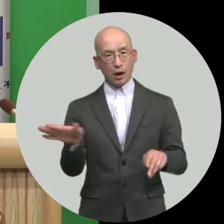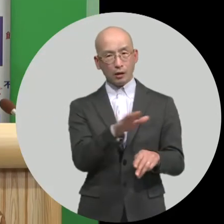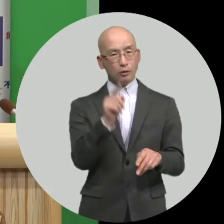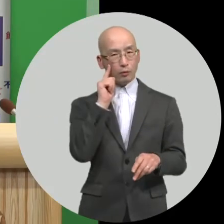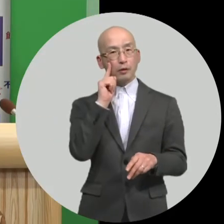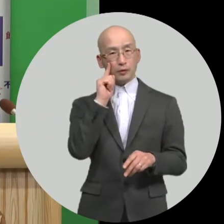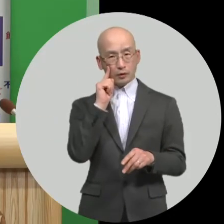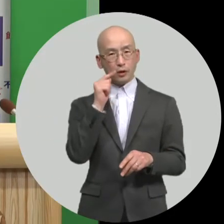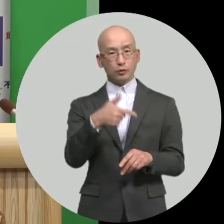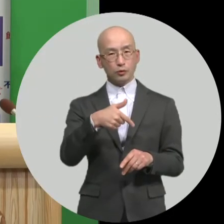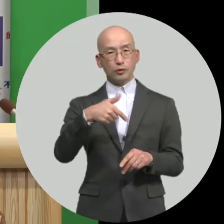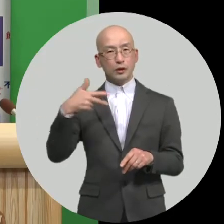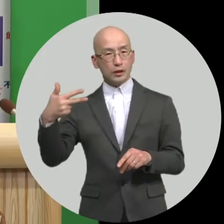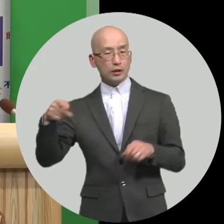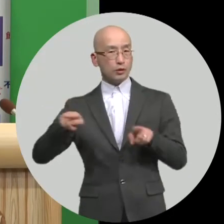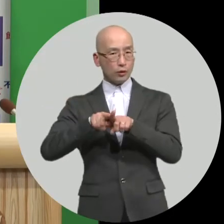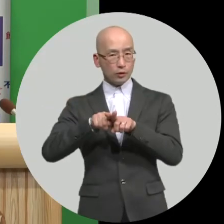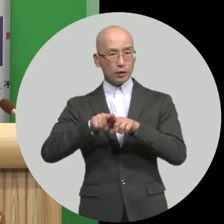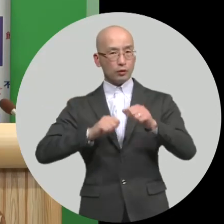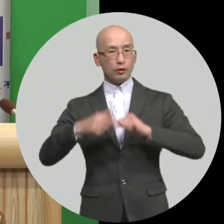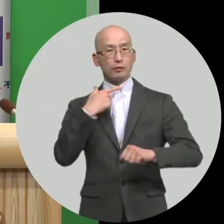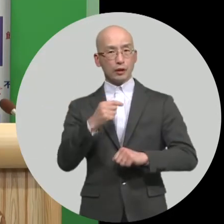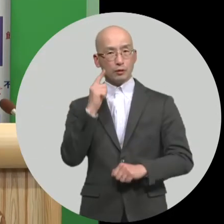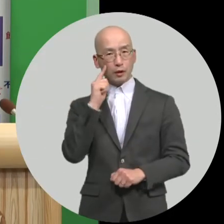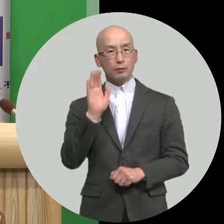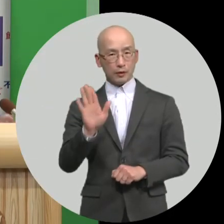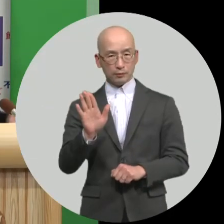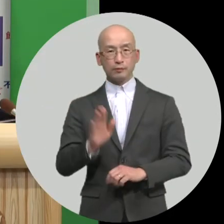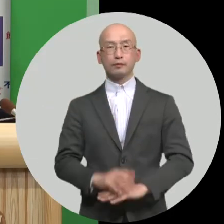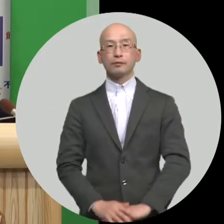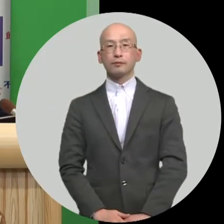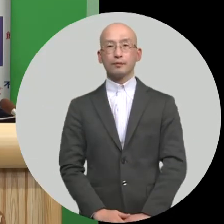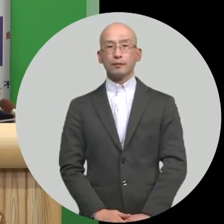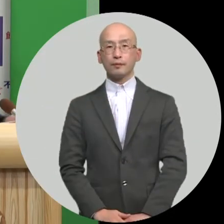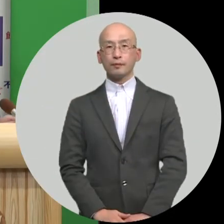協調で取り組んでまいりたいというふうに思っております。私からは以上です。よろしくお願いいたします。